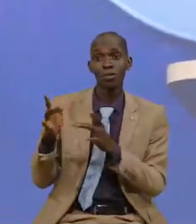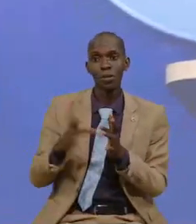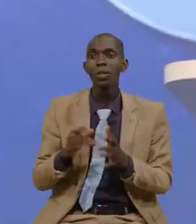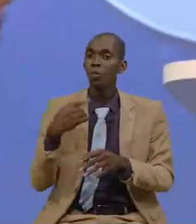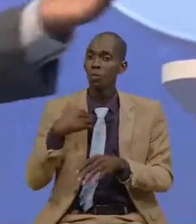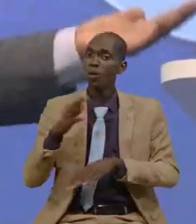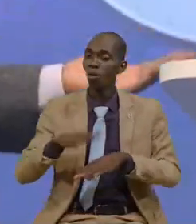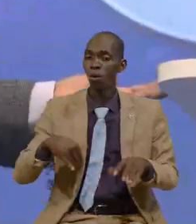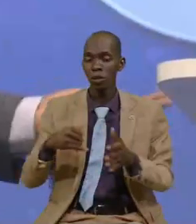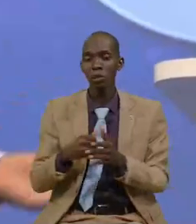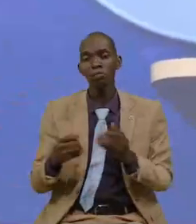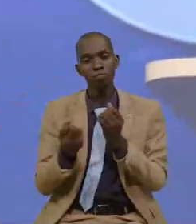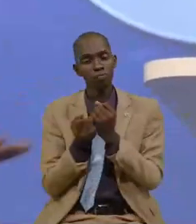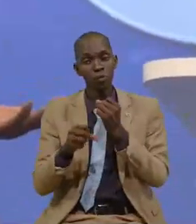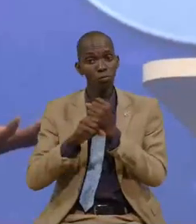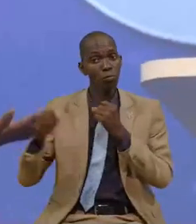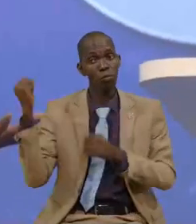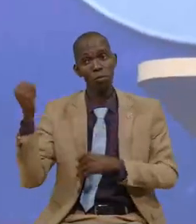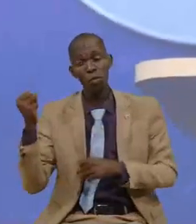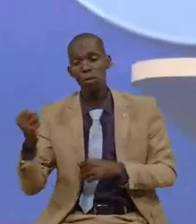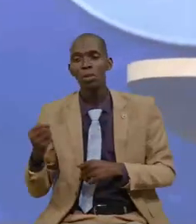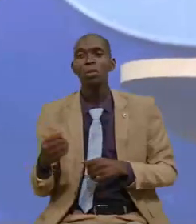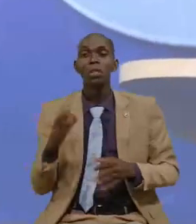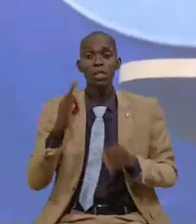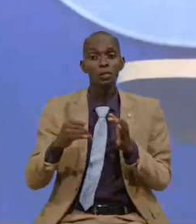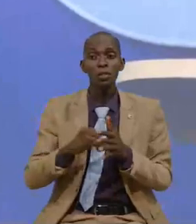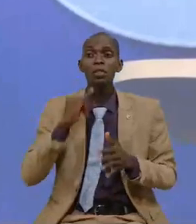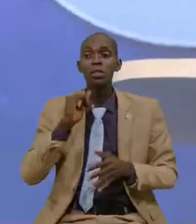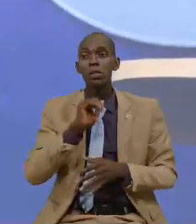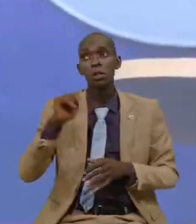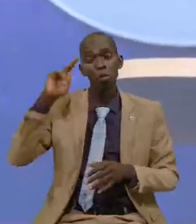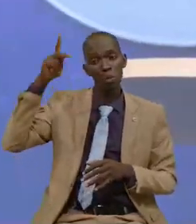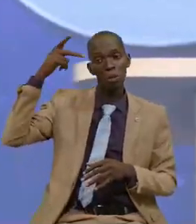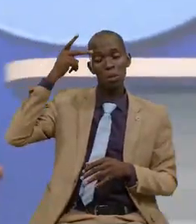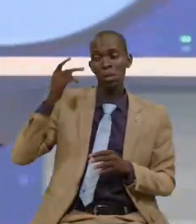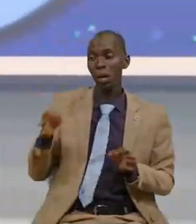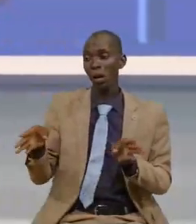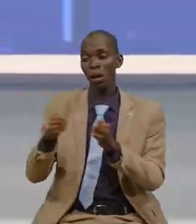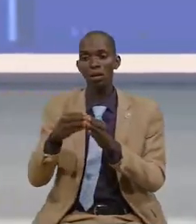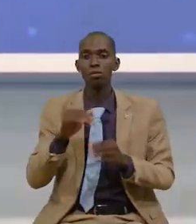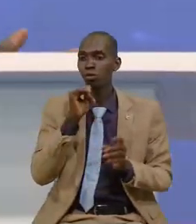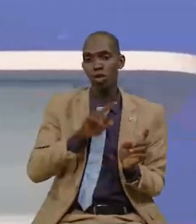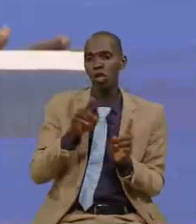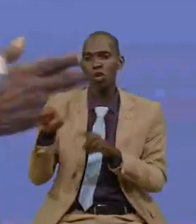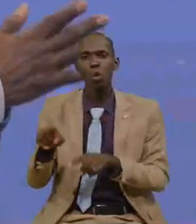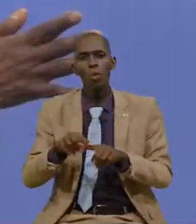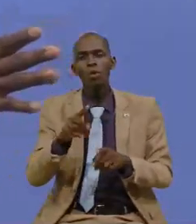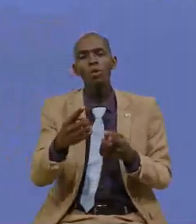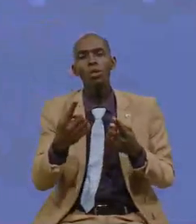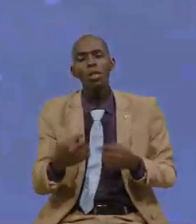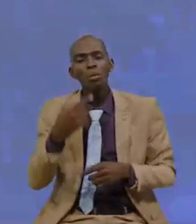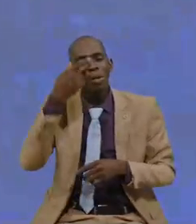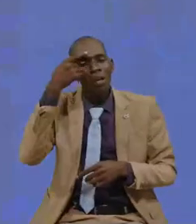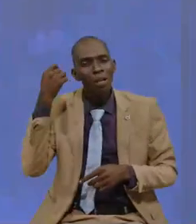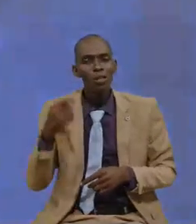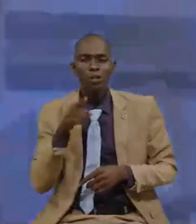aller à Jésus. Alors, on l'appelle croisade, si ce n'est pas n'importe quel rassemblement. Vous n'allez pas